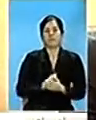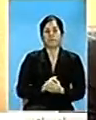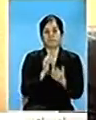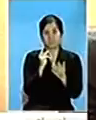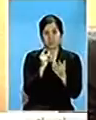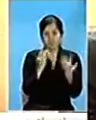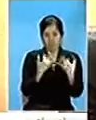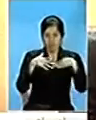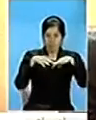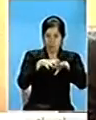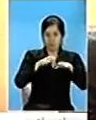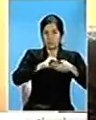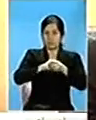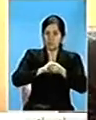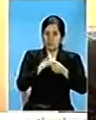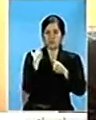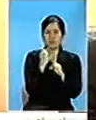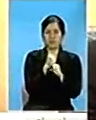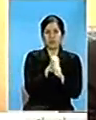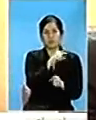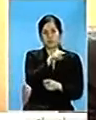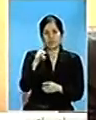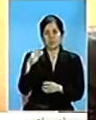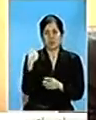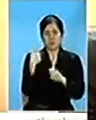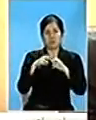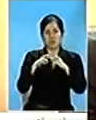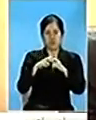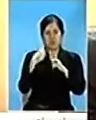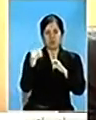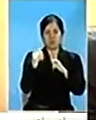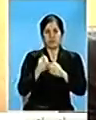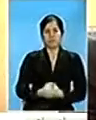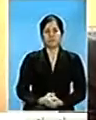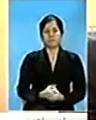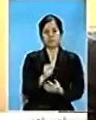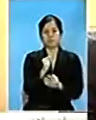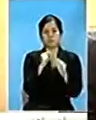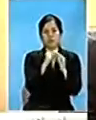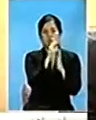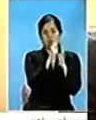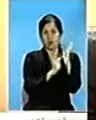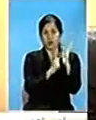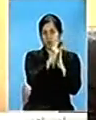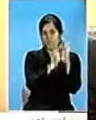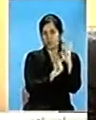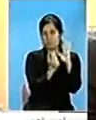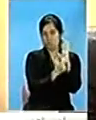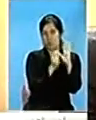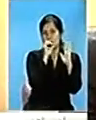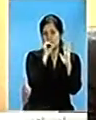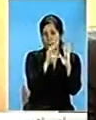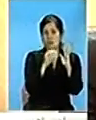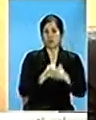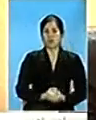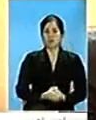ากันก็ยังเป็นปัญหาอยู่ดังนั้นตามการที่กฎหมายกำหนดไว้ว่า